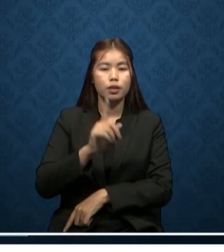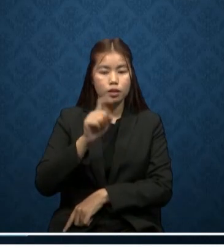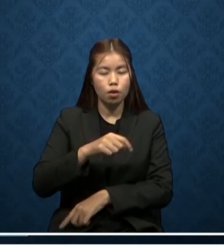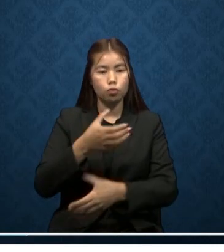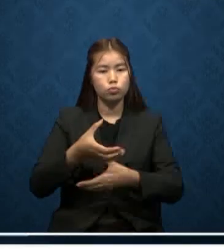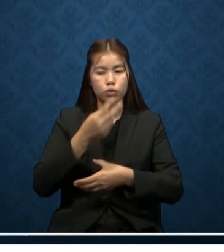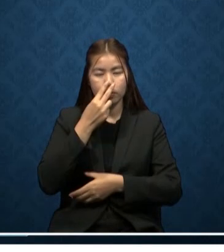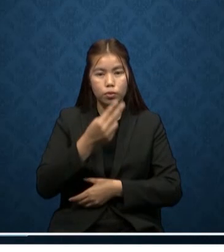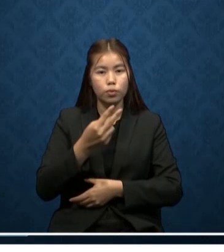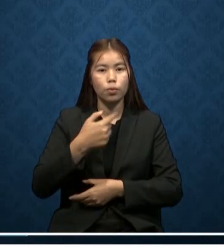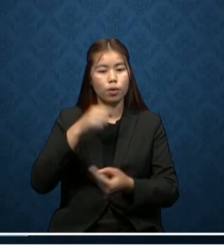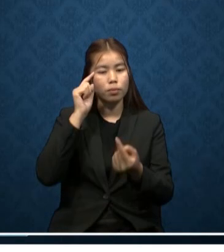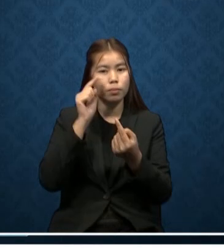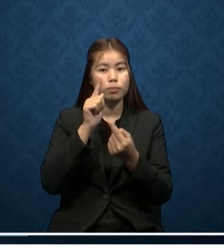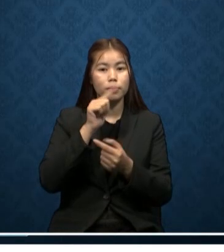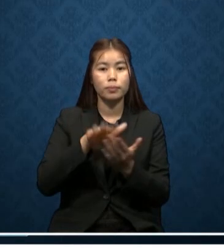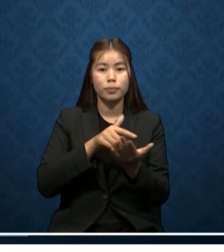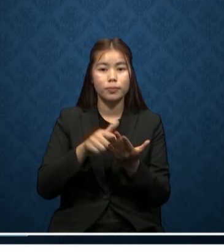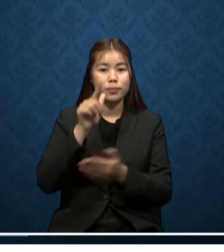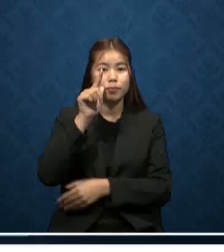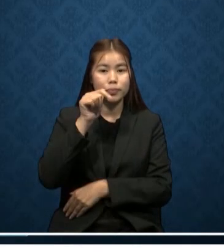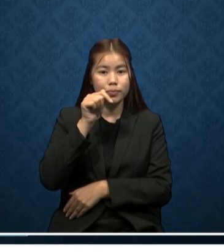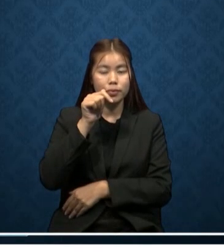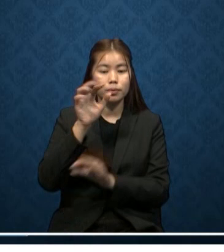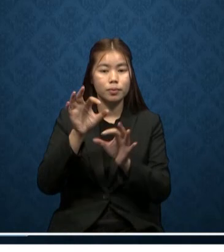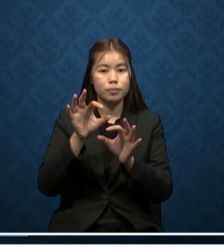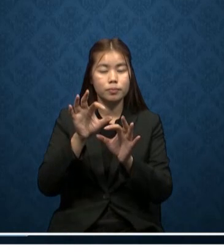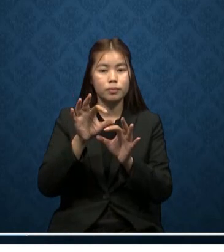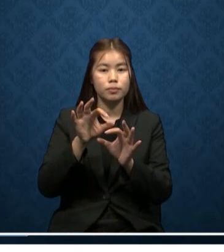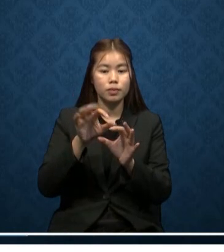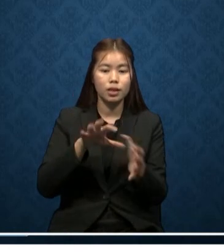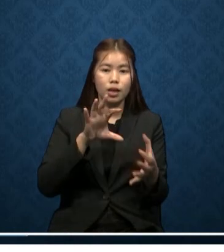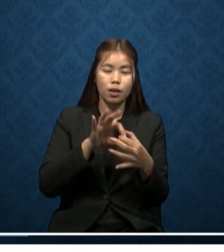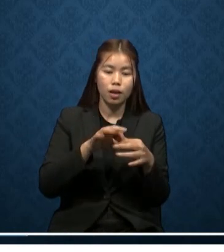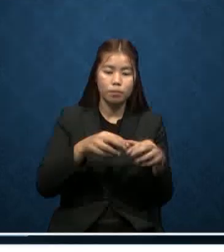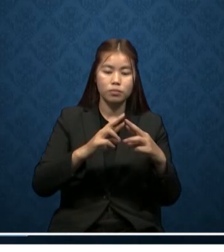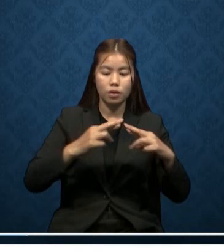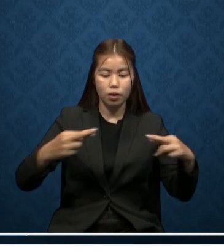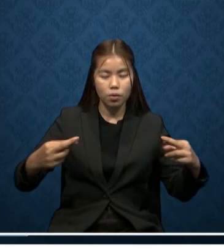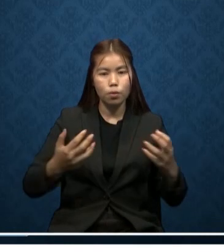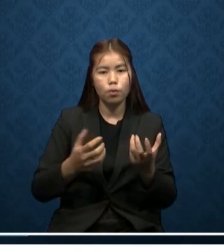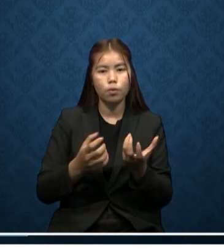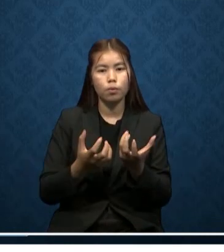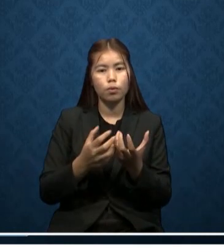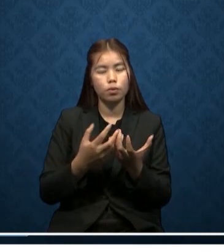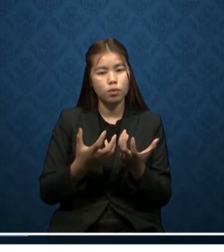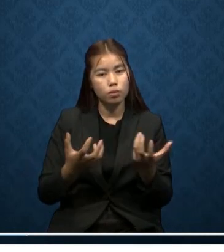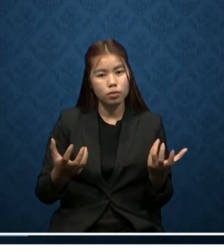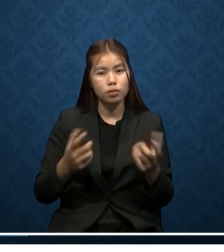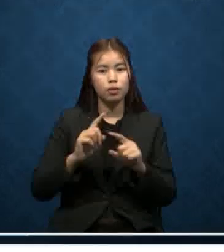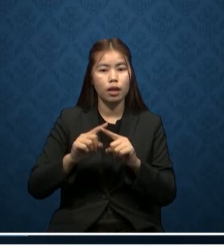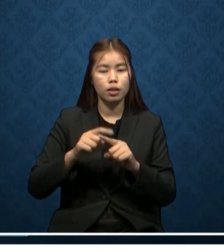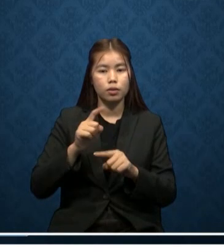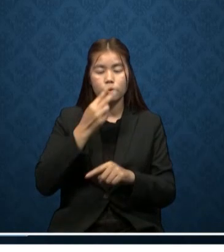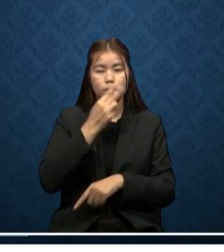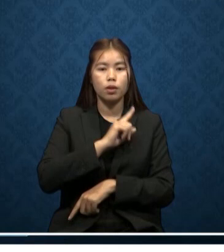หน่วยกับเป้าหมายแผนแม่ปวดย่อยและความเกี่ยวข้องของปัจจัยภายใต้ห่วงโซ่คุณค่าโดยพิจารณาจากพกิจ